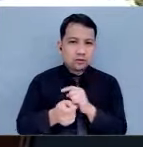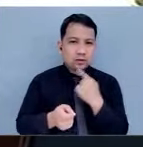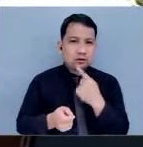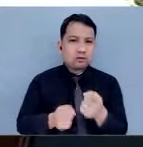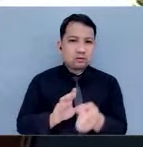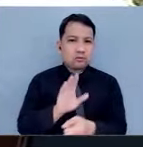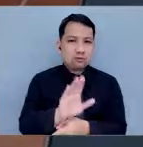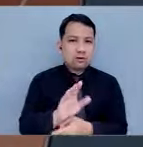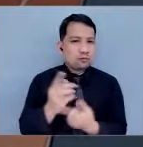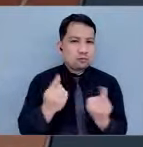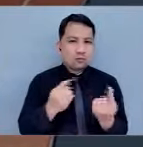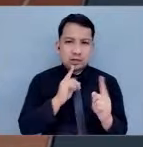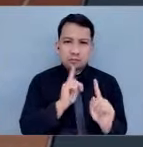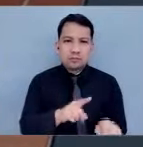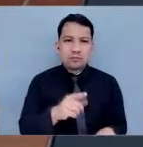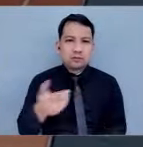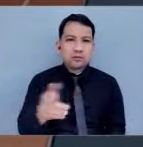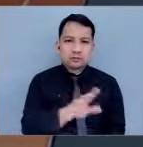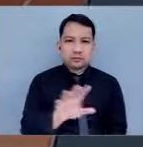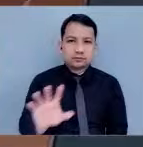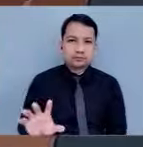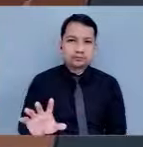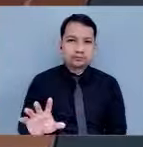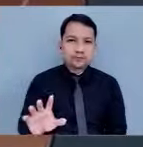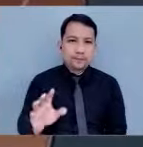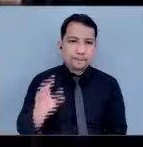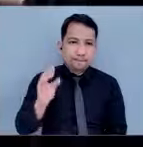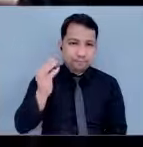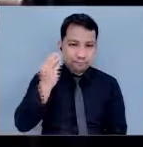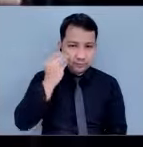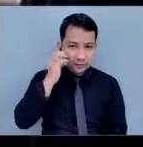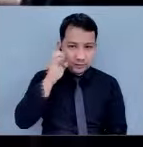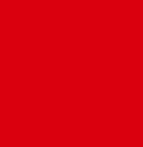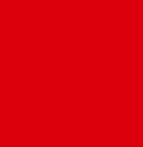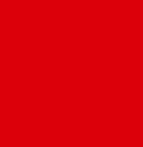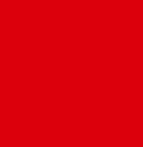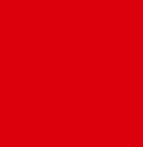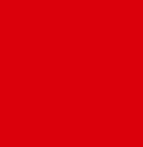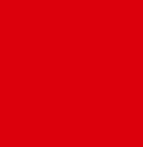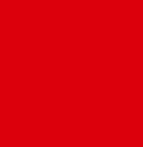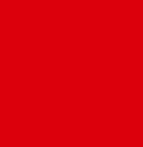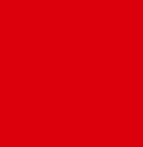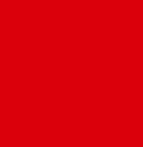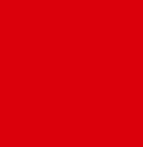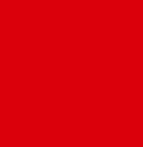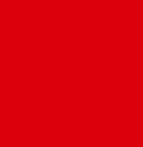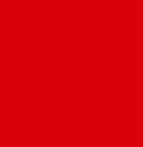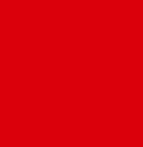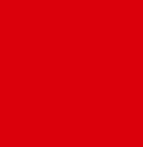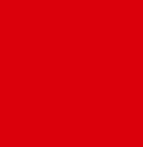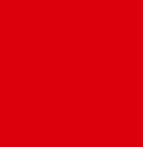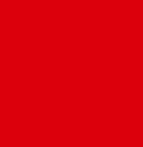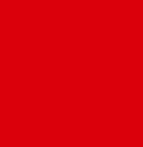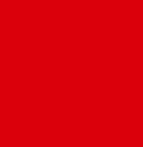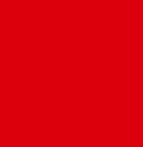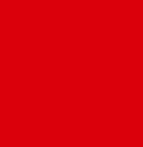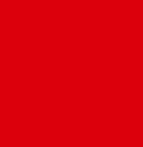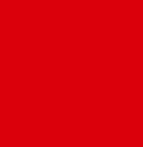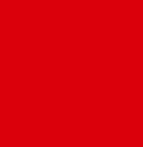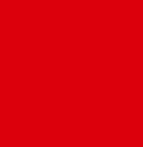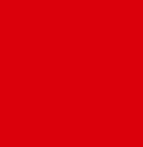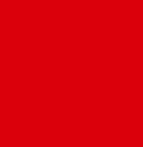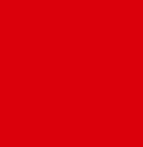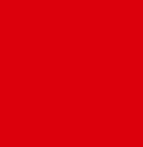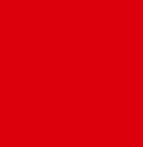dito nagbabalita mula sa frontline Marian Enriquez news 5 mga kapatid mean los banos po